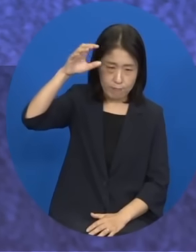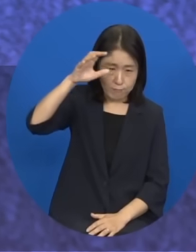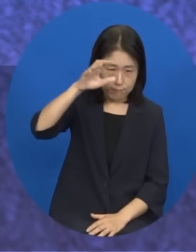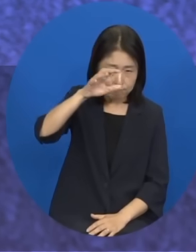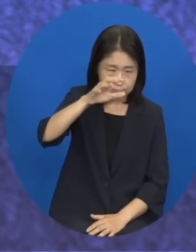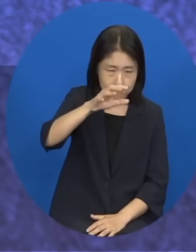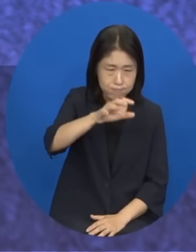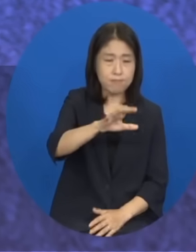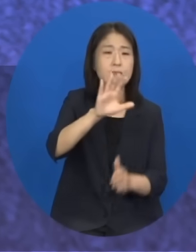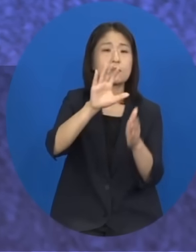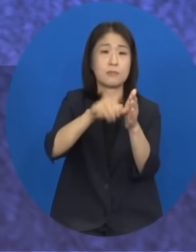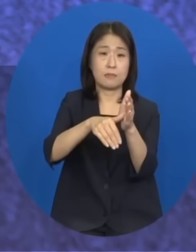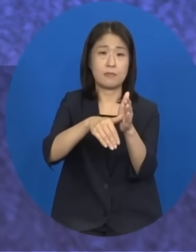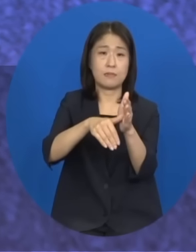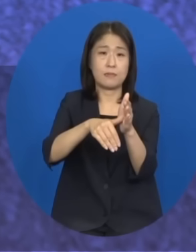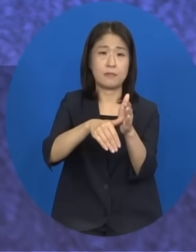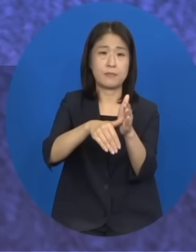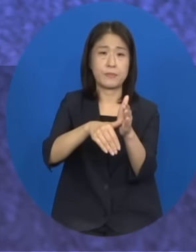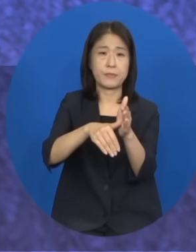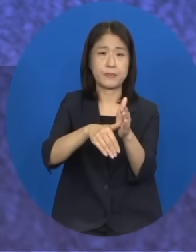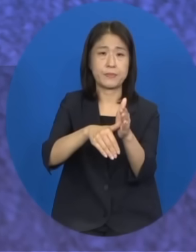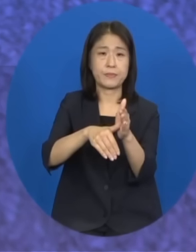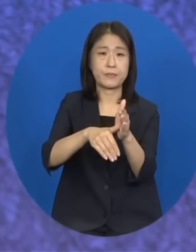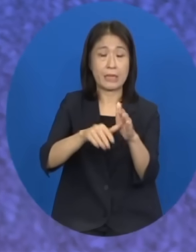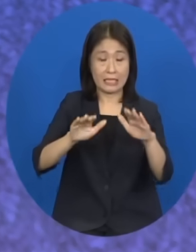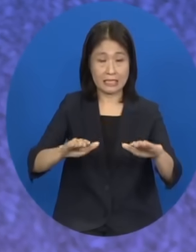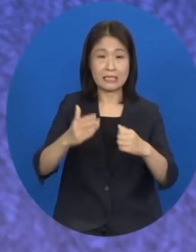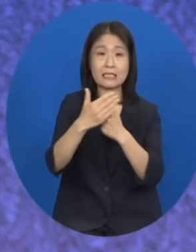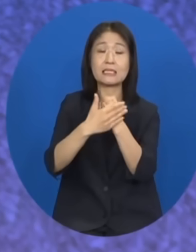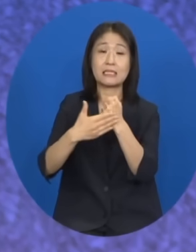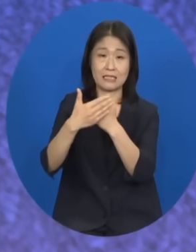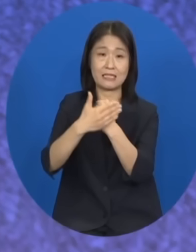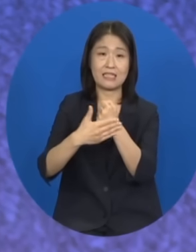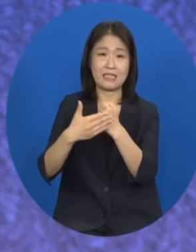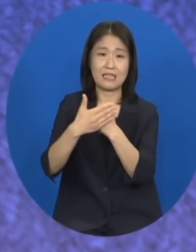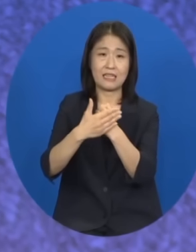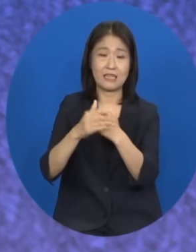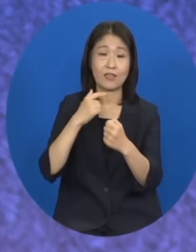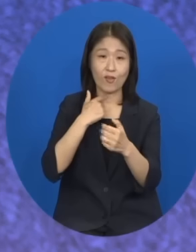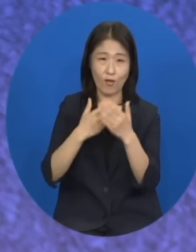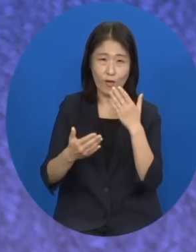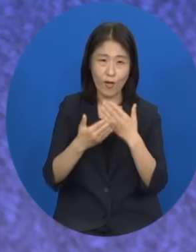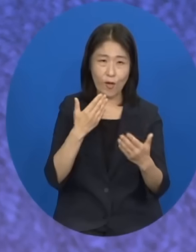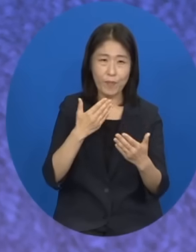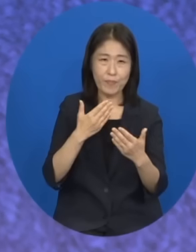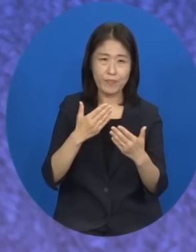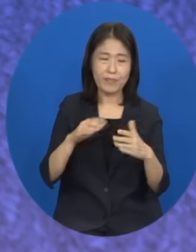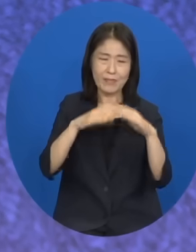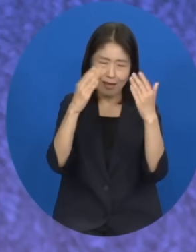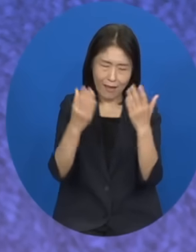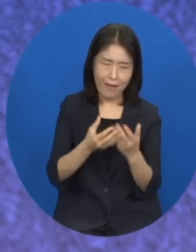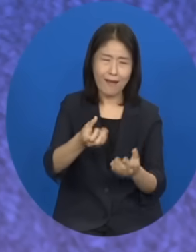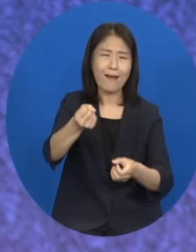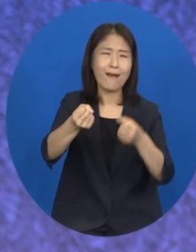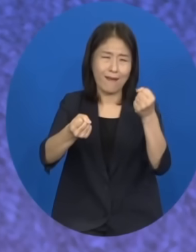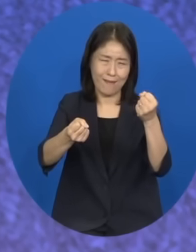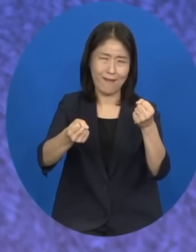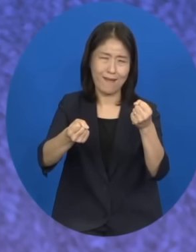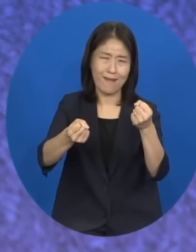시간, 오늘 여러분이 그 은혜의 경험을 아마 다 하시게 되실 겁니다.